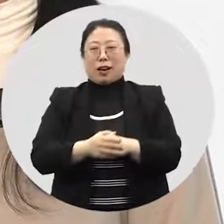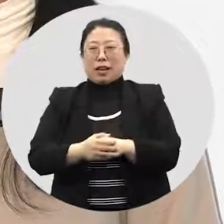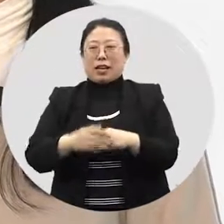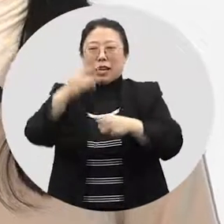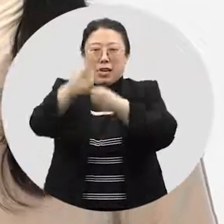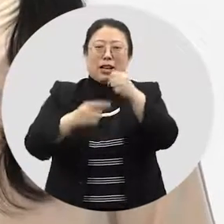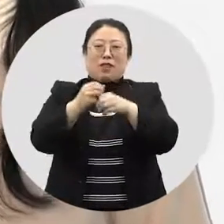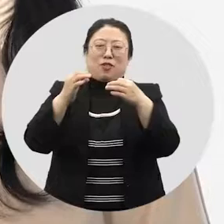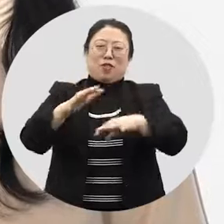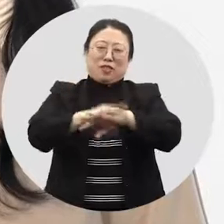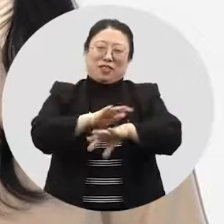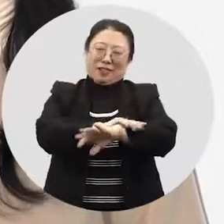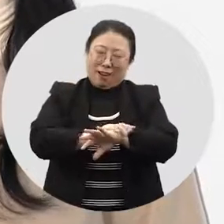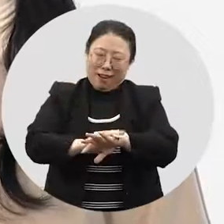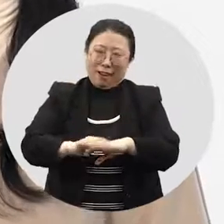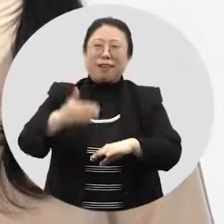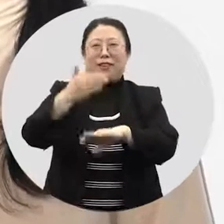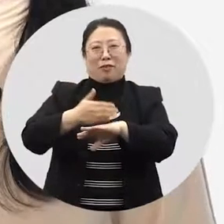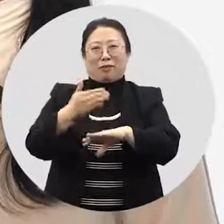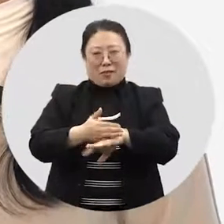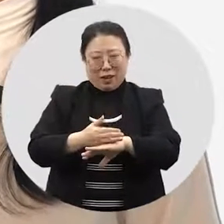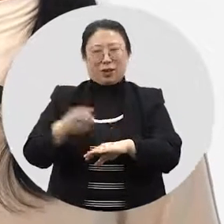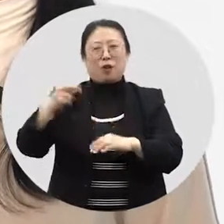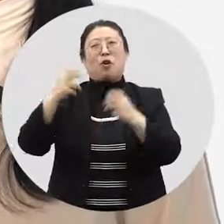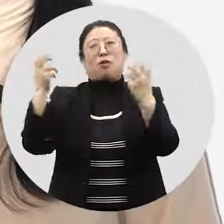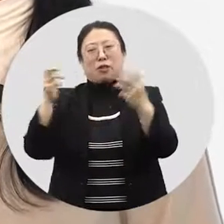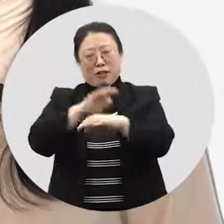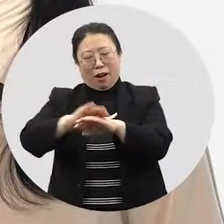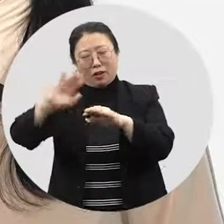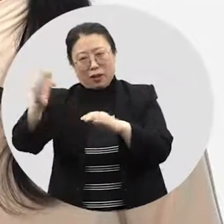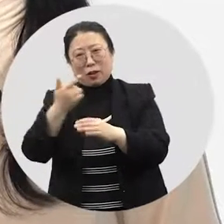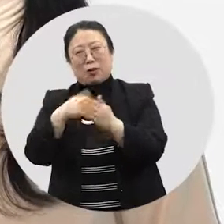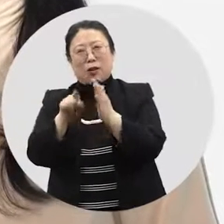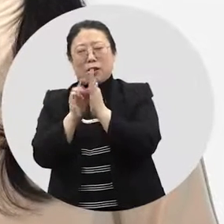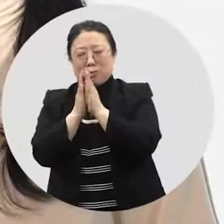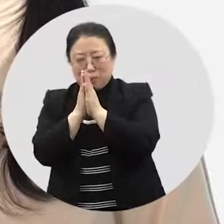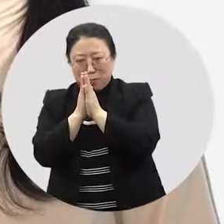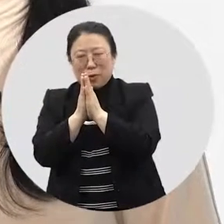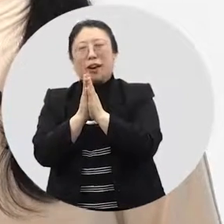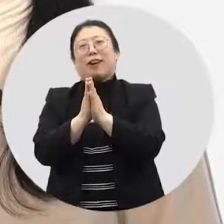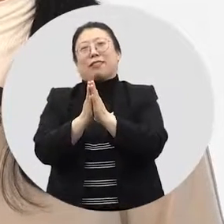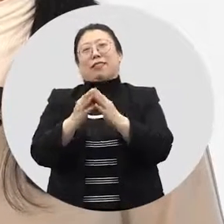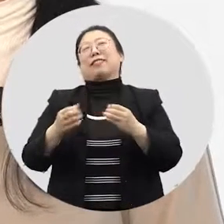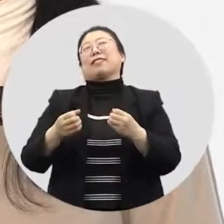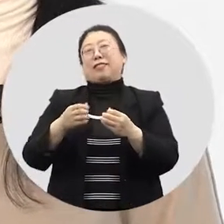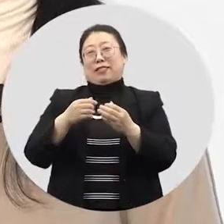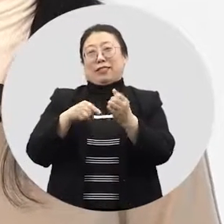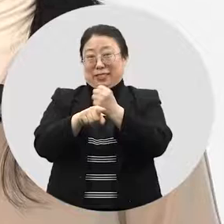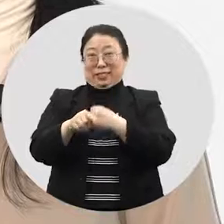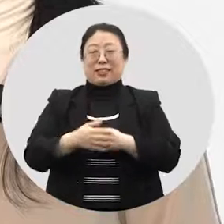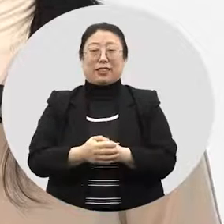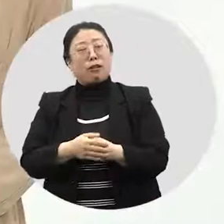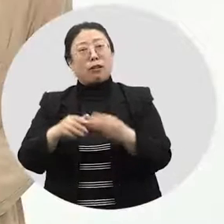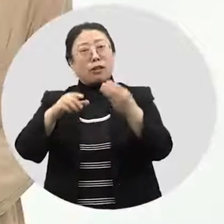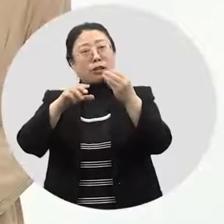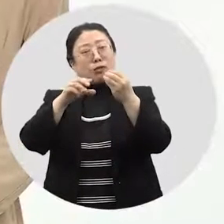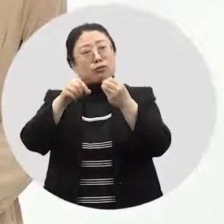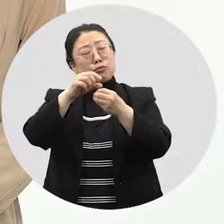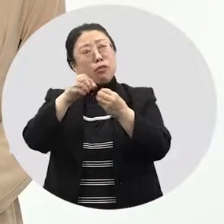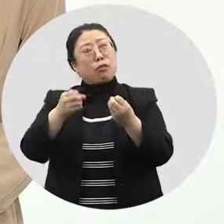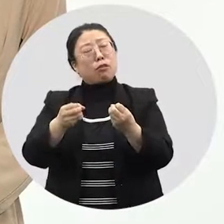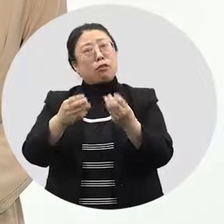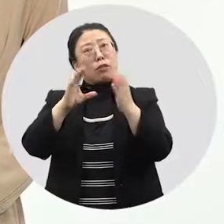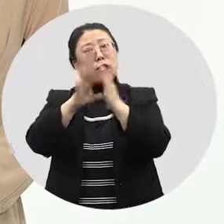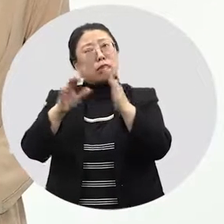말하는데요 한 해 농사를 잘 지은 것에 감사를 드리고 풍년을 기원하는 추석 의뢰 중 하나죠 선생님